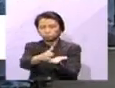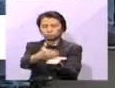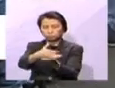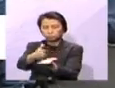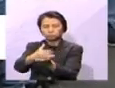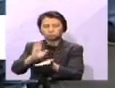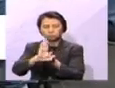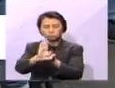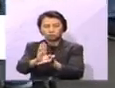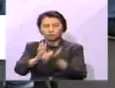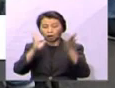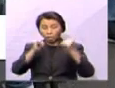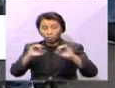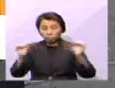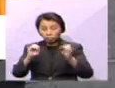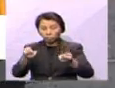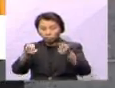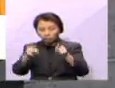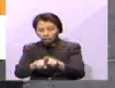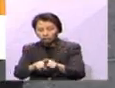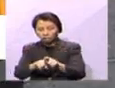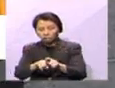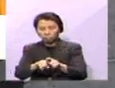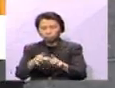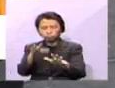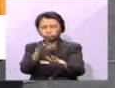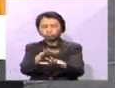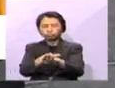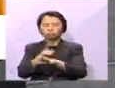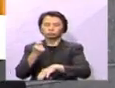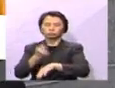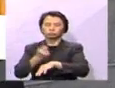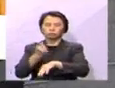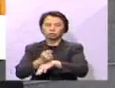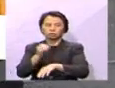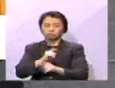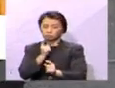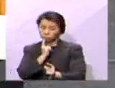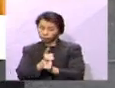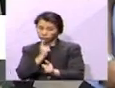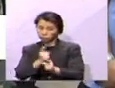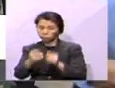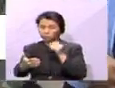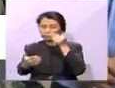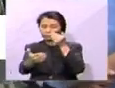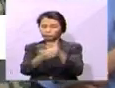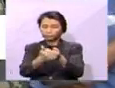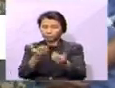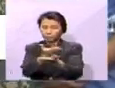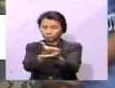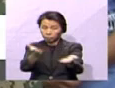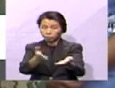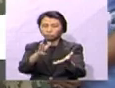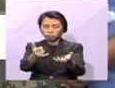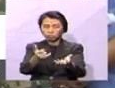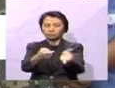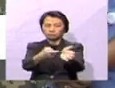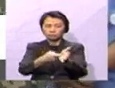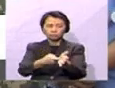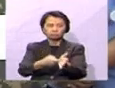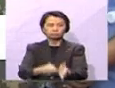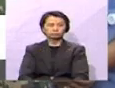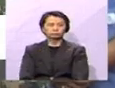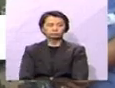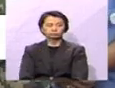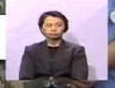bantuan agar tidak berlaku sebarang pertindihan tugas dan benar-benar sampai kepada mereka yang memerlukan tumpu